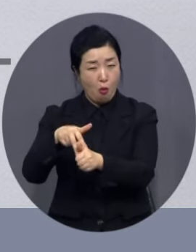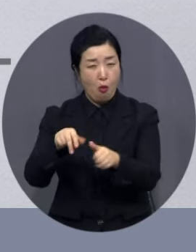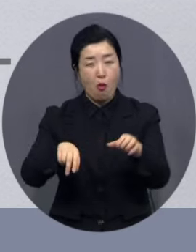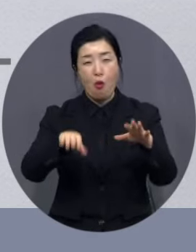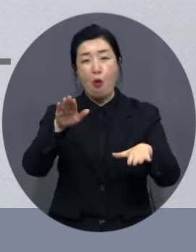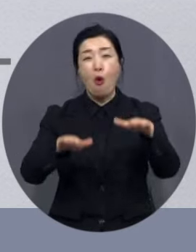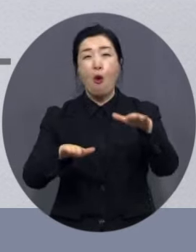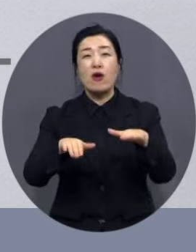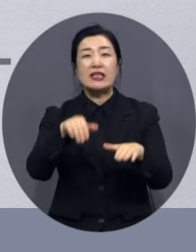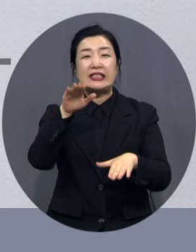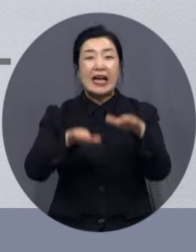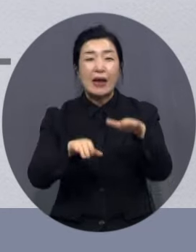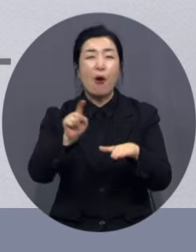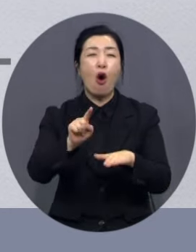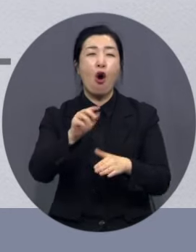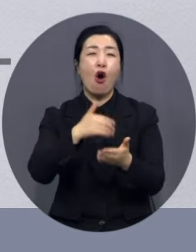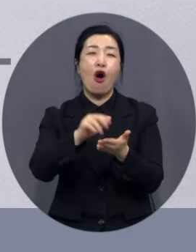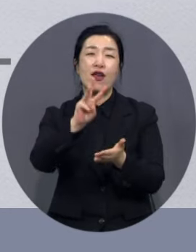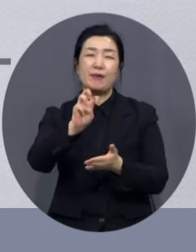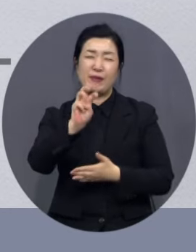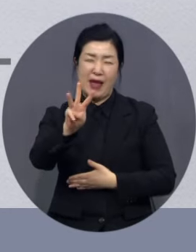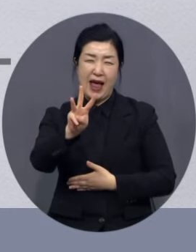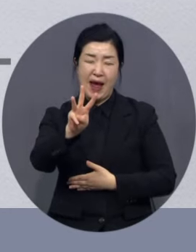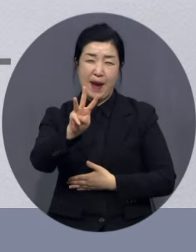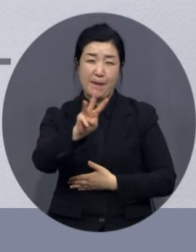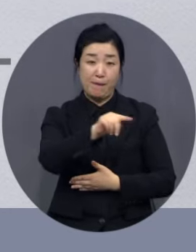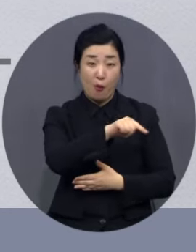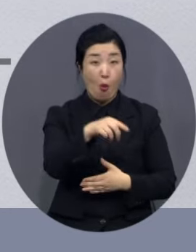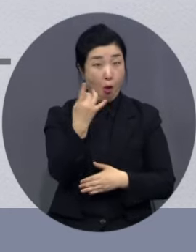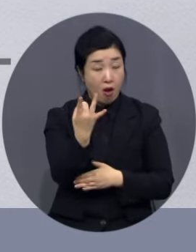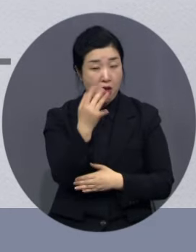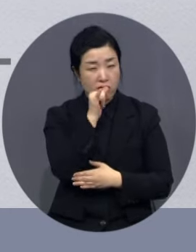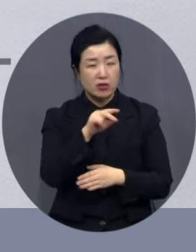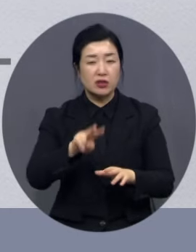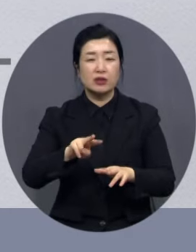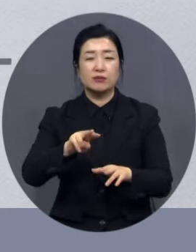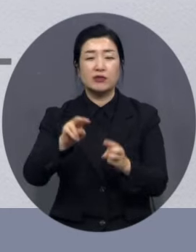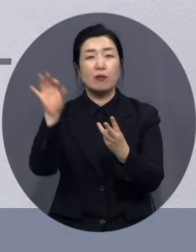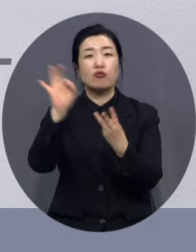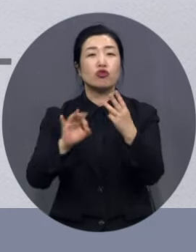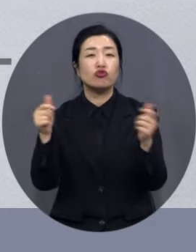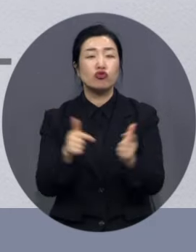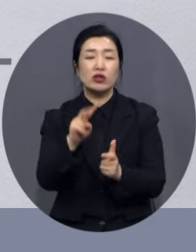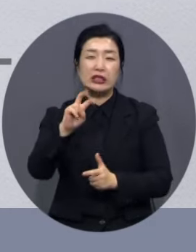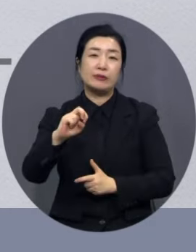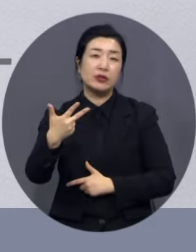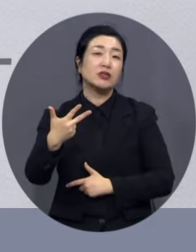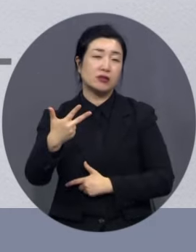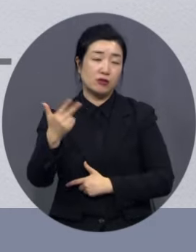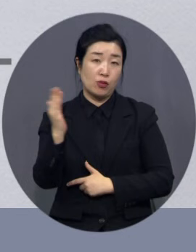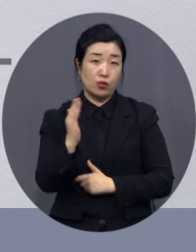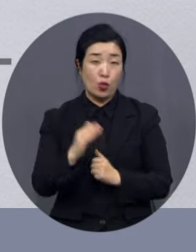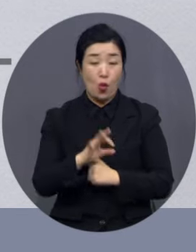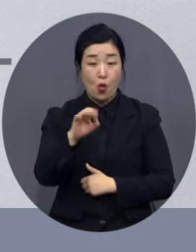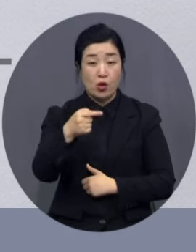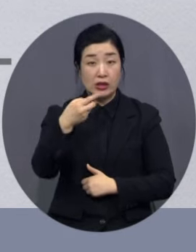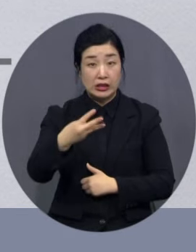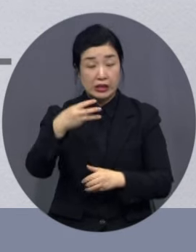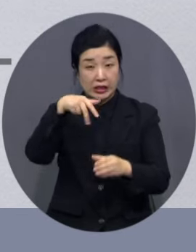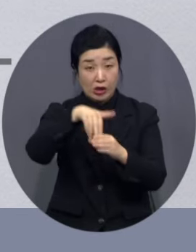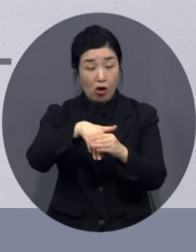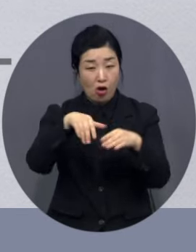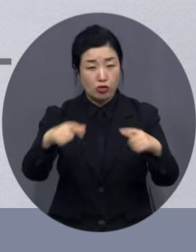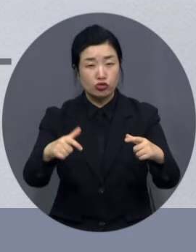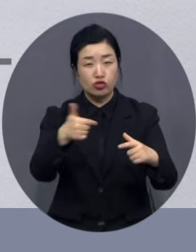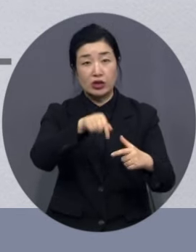33% 포인트에서 27% 포인트로 어 약간 줄었습니다네 다음은 제주시을 선거구입니다 더불어민주당